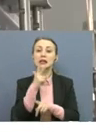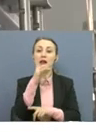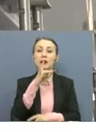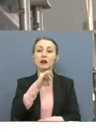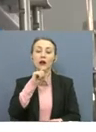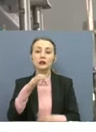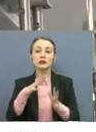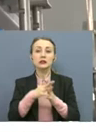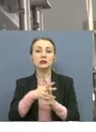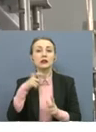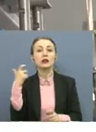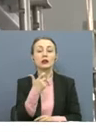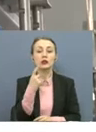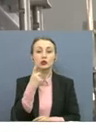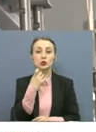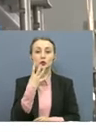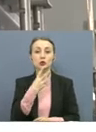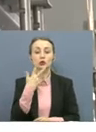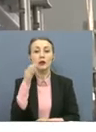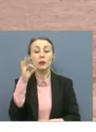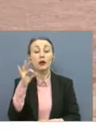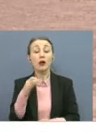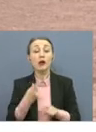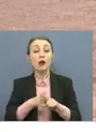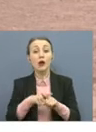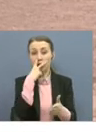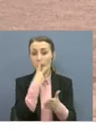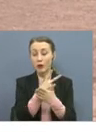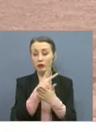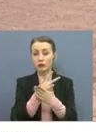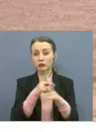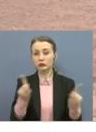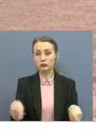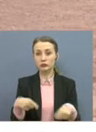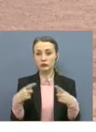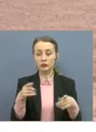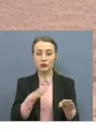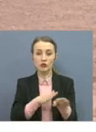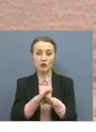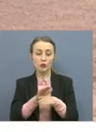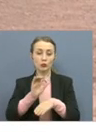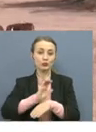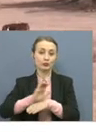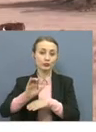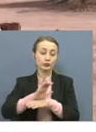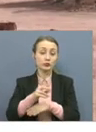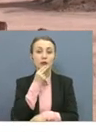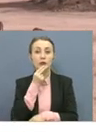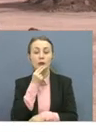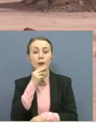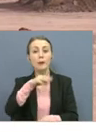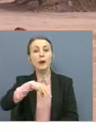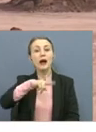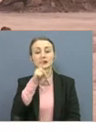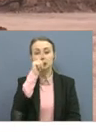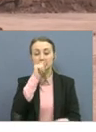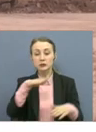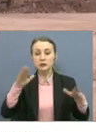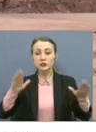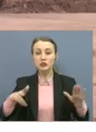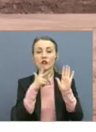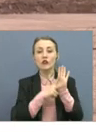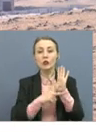жұмылдырылмақ. Ауданның ауыл шаруашылығы өнімінің жалпы құны 36 миллиард теңгені құрайды. Алайда ірі қара мал басы 107%, қой ешкінің